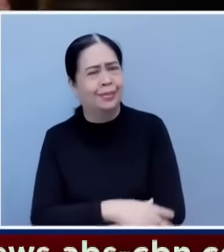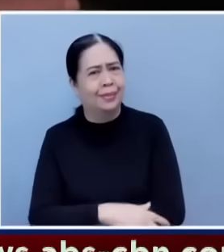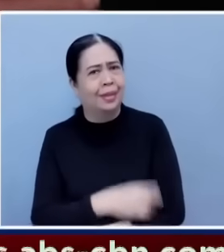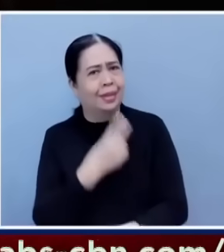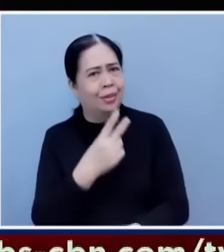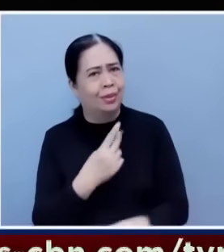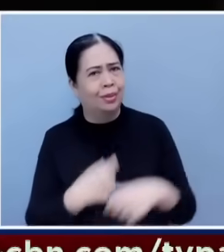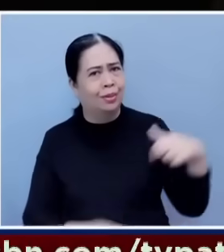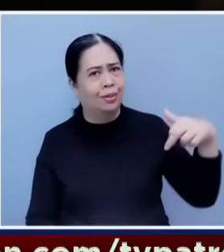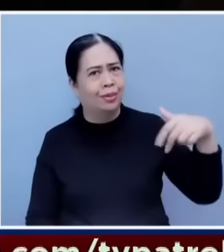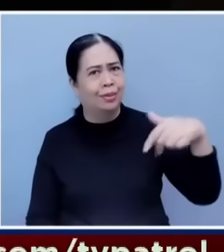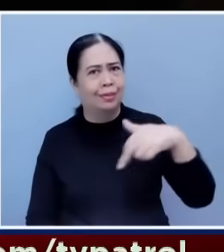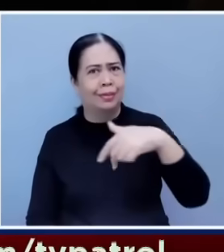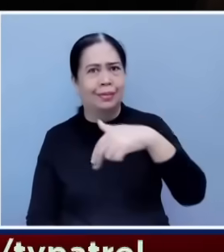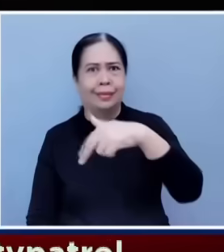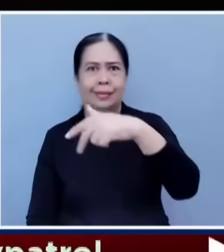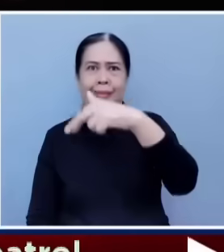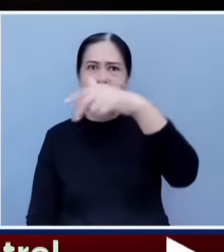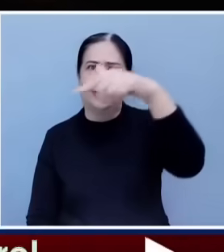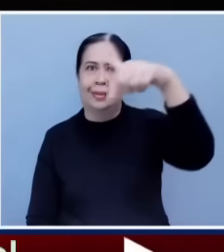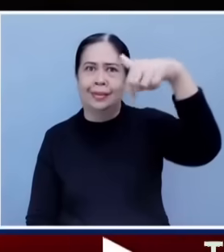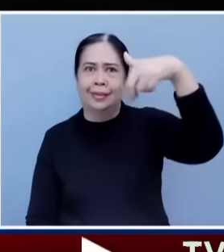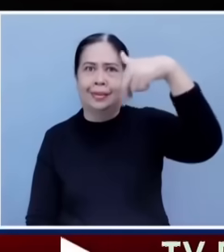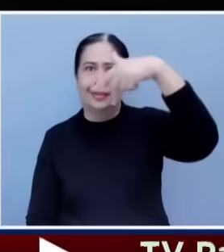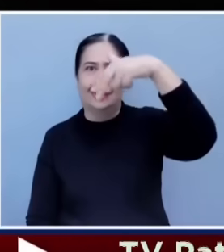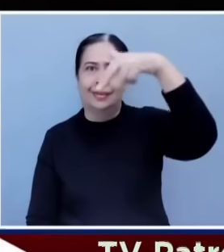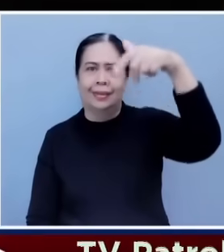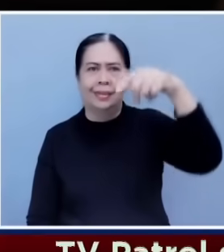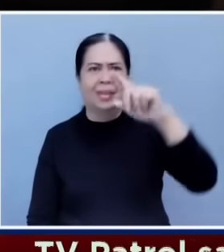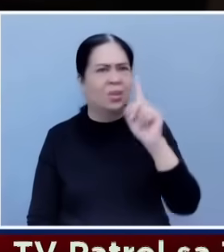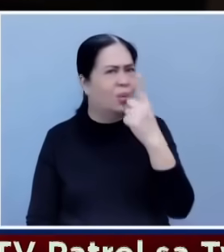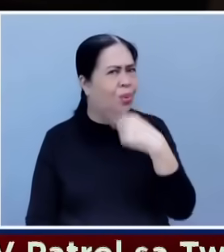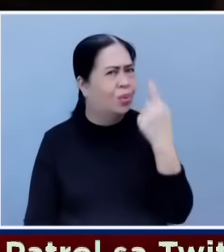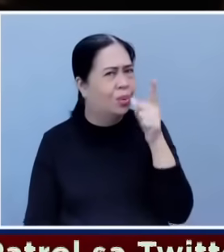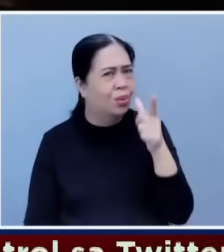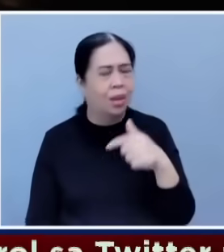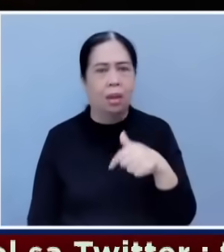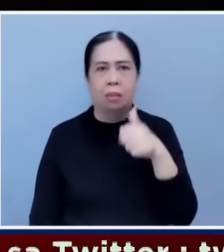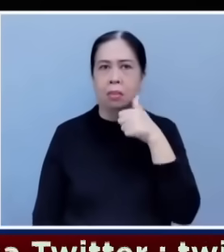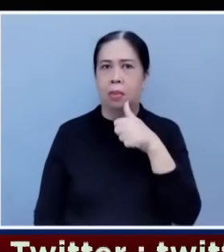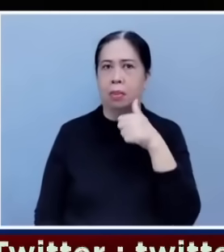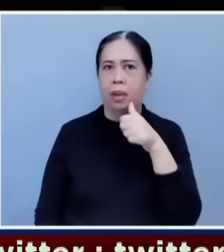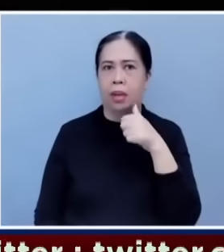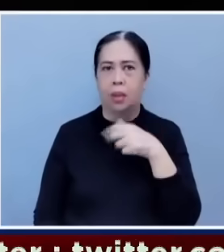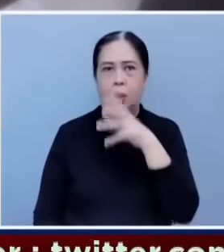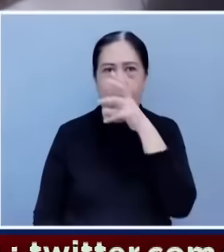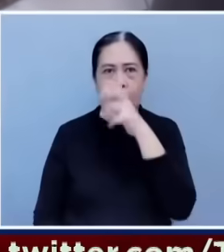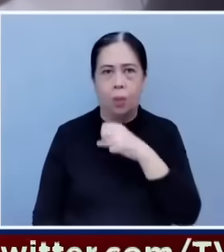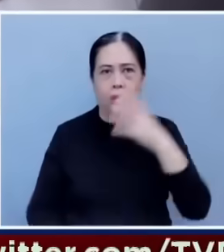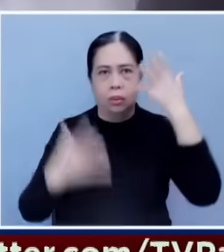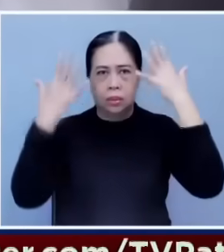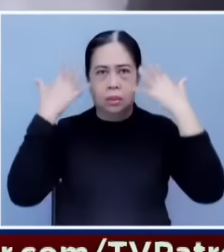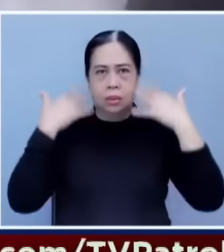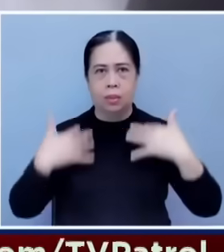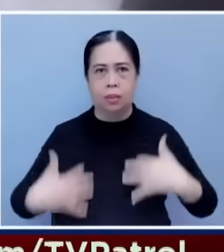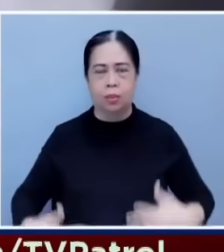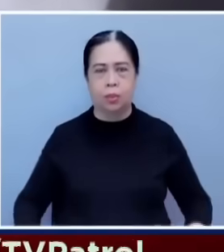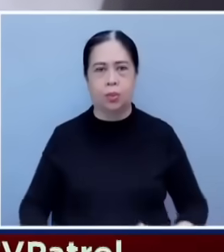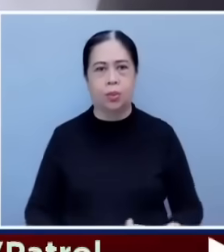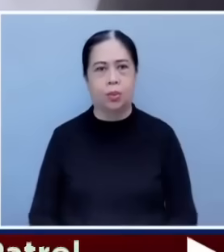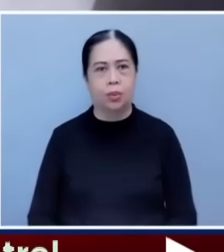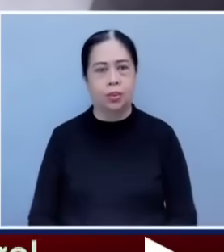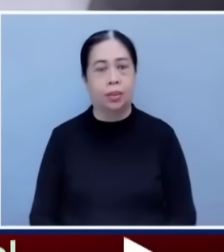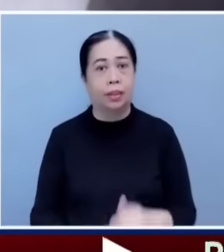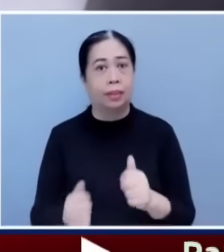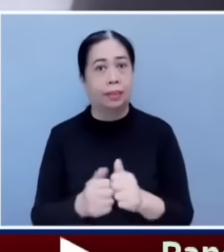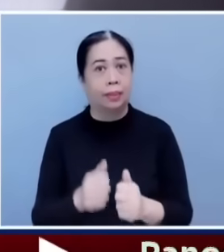naglakad siya papunta na doon sa hagdan pataas. Anong itsura? Babaeng matandang mahaba ang buhok. Pati asawa